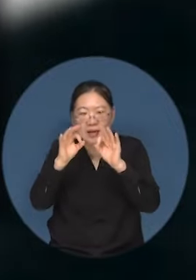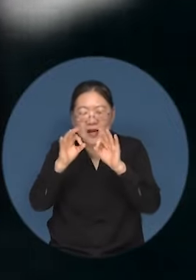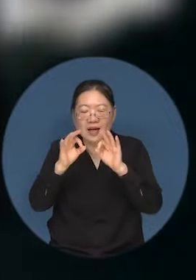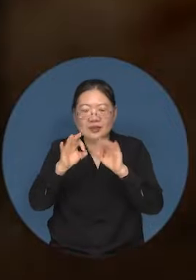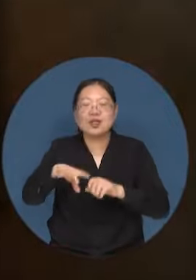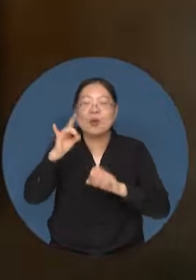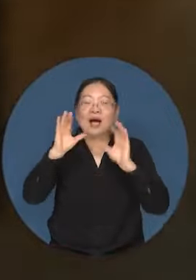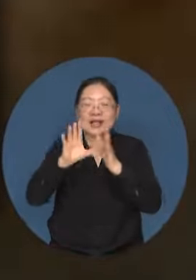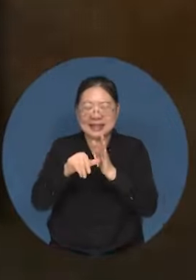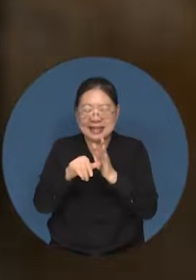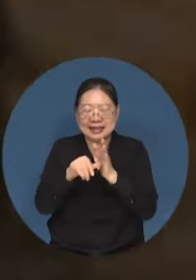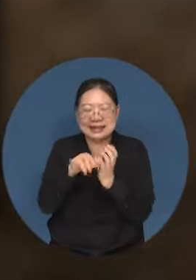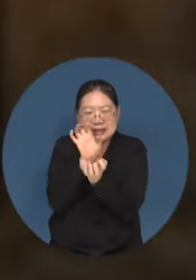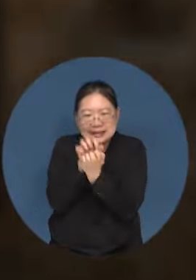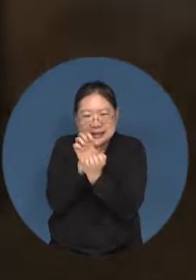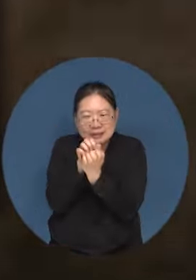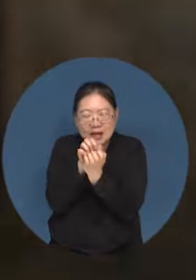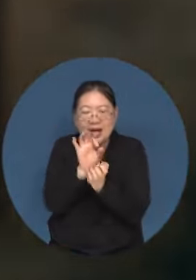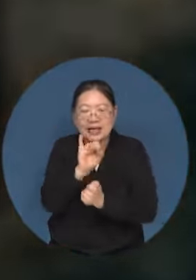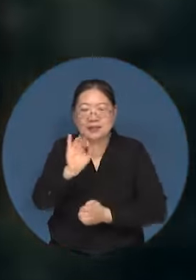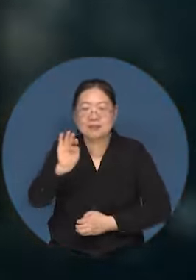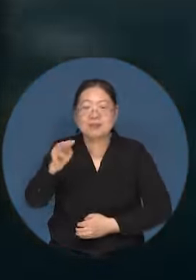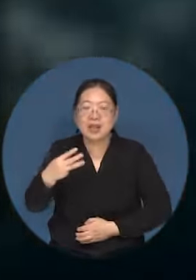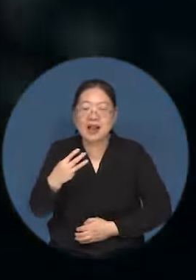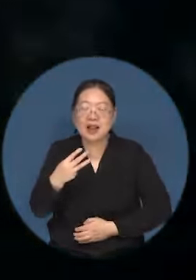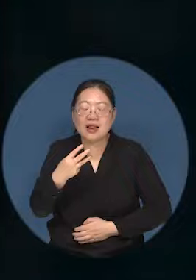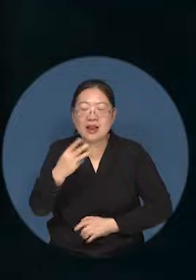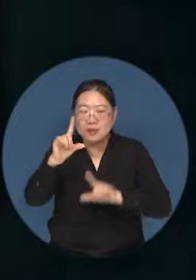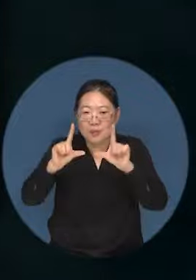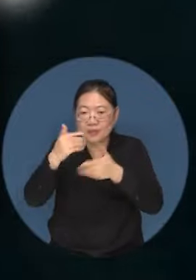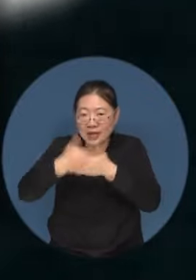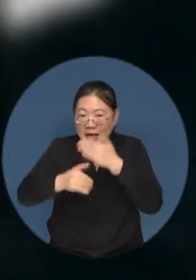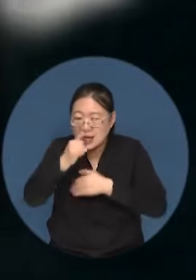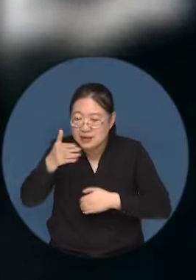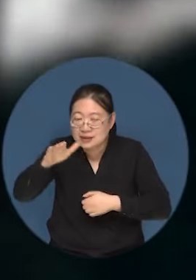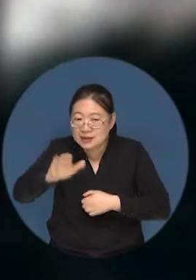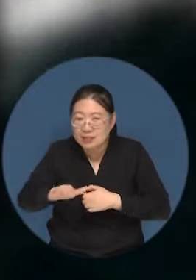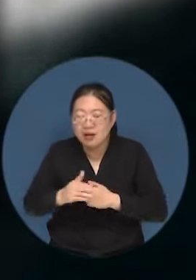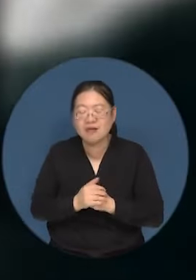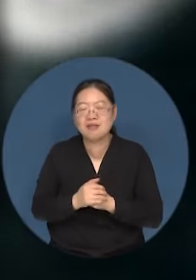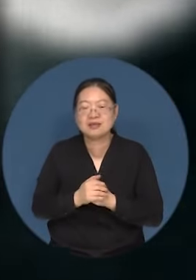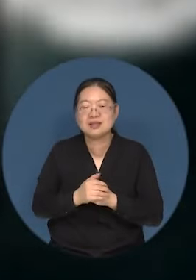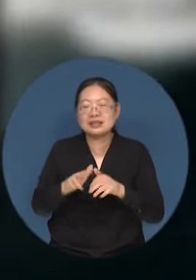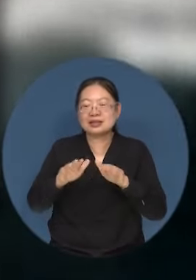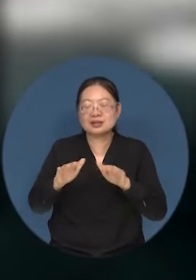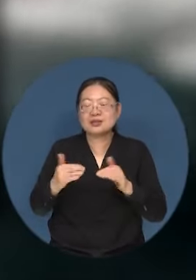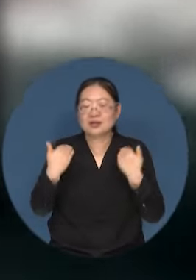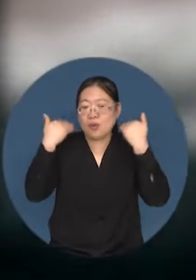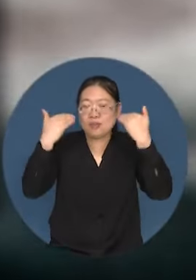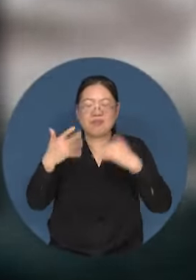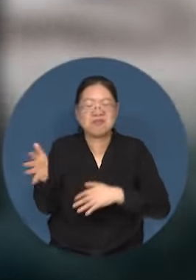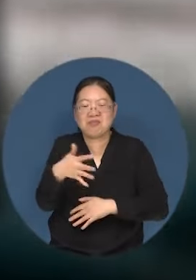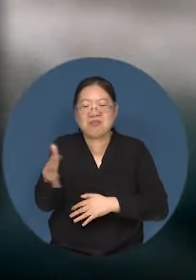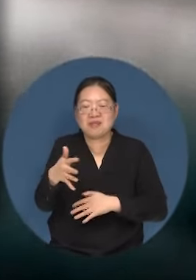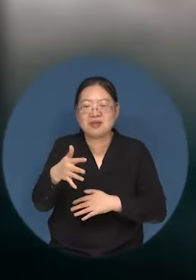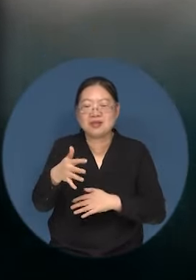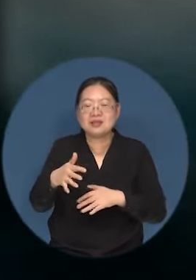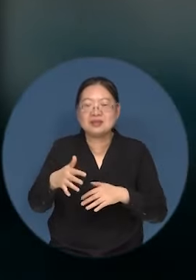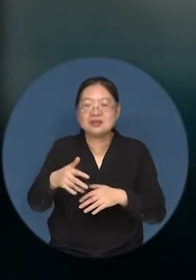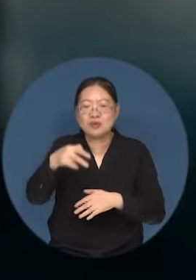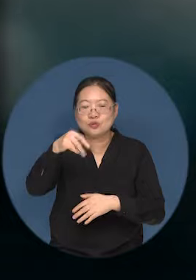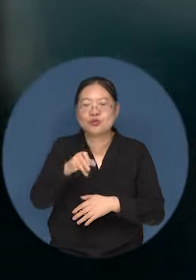남아 있습니다. 아. 그렇지만 이제 그 이빨은 아예 없고 수염만 있는